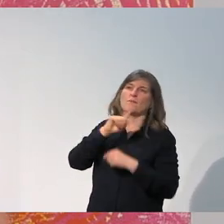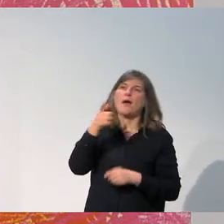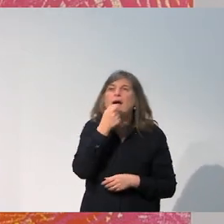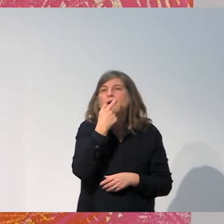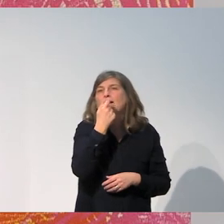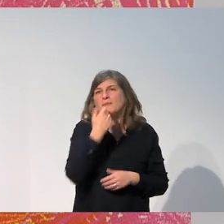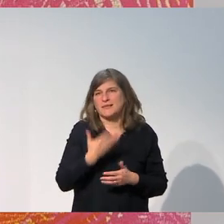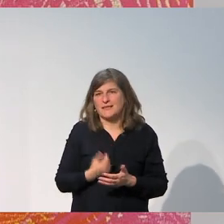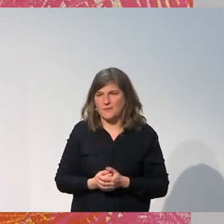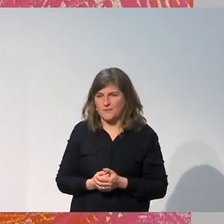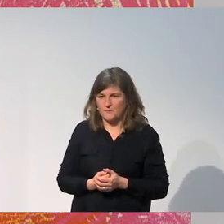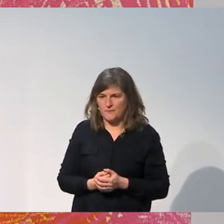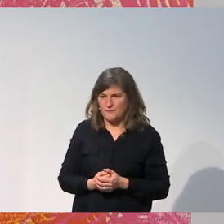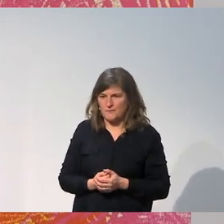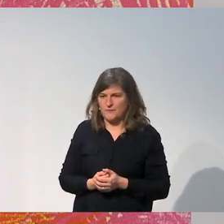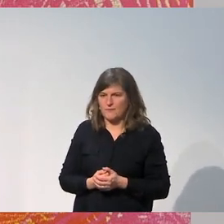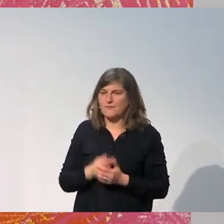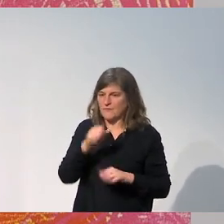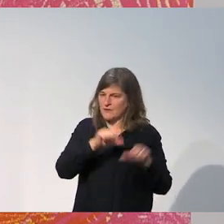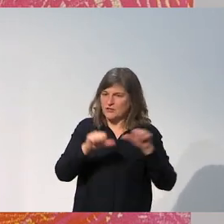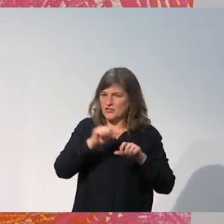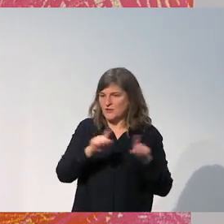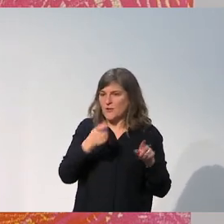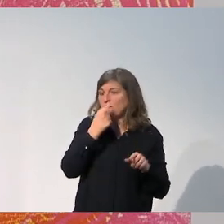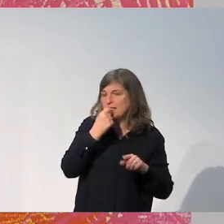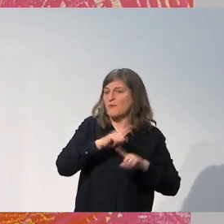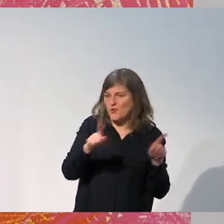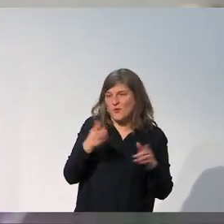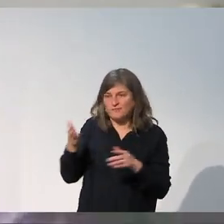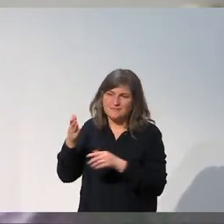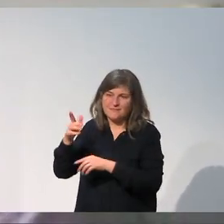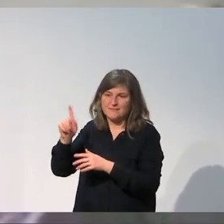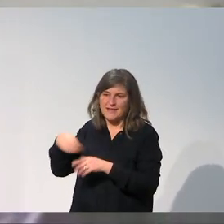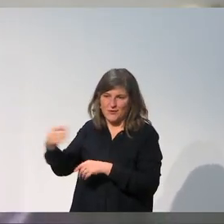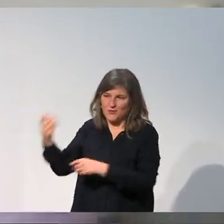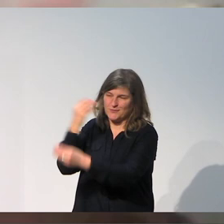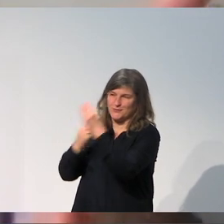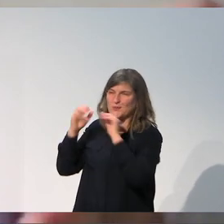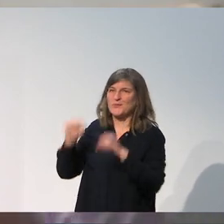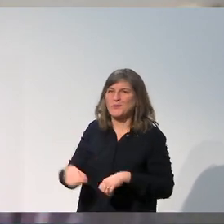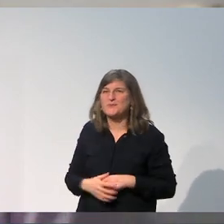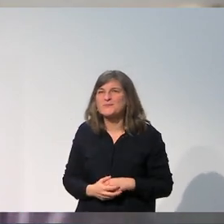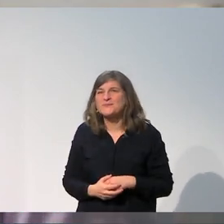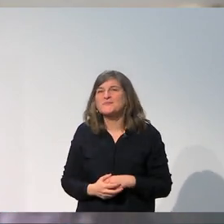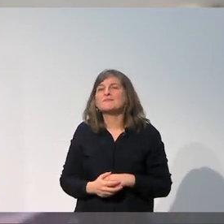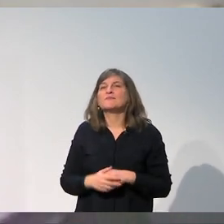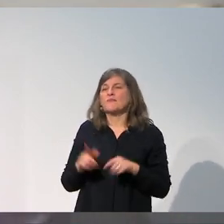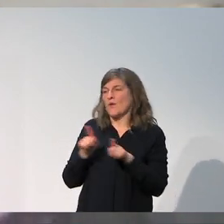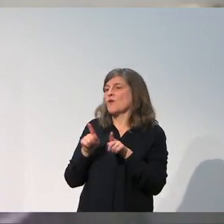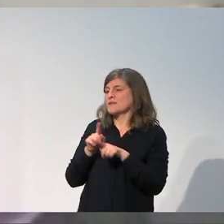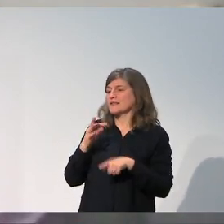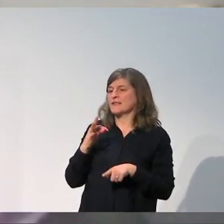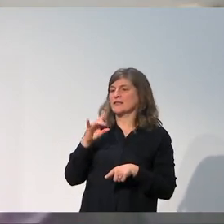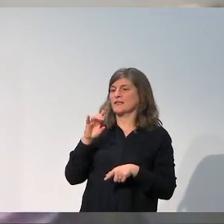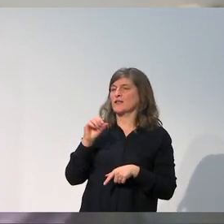vous administrer d'une certaine manière. Oui, absolument passionnant. Absolument. Oui, il y a aussi Thomas Mann